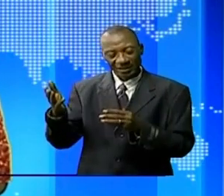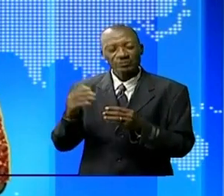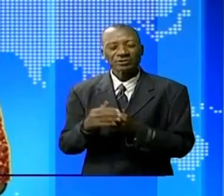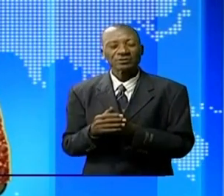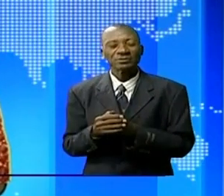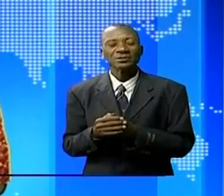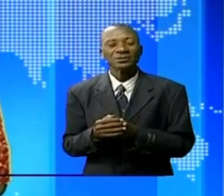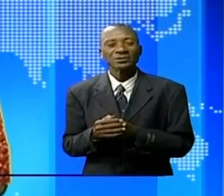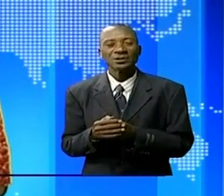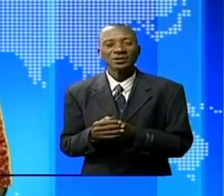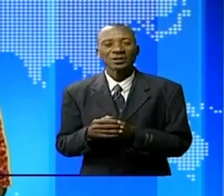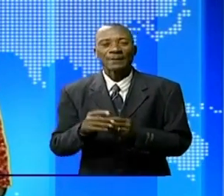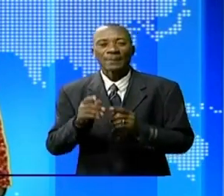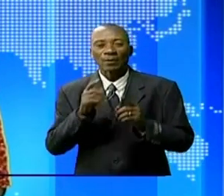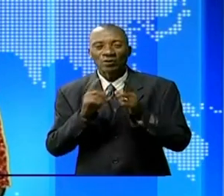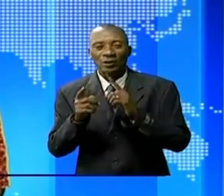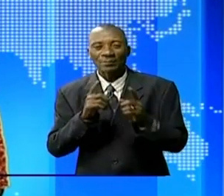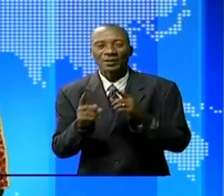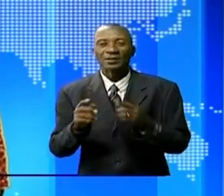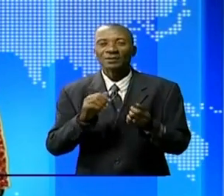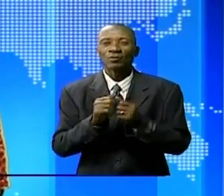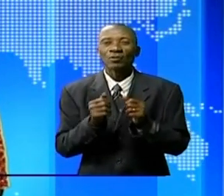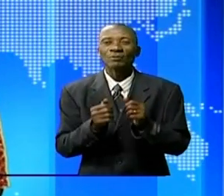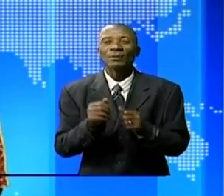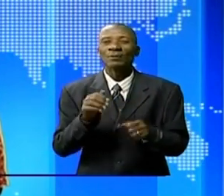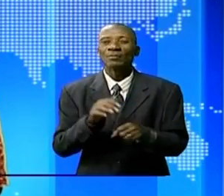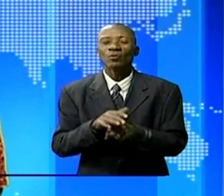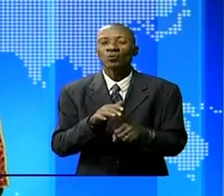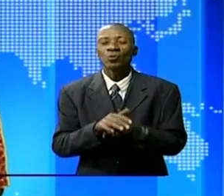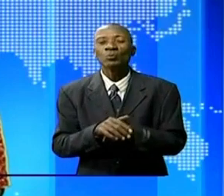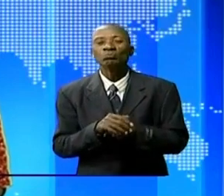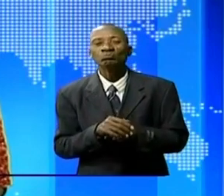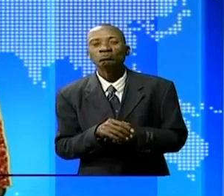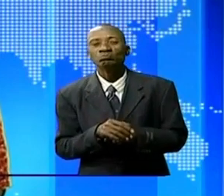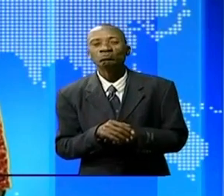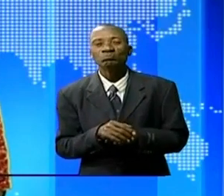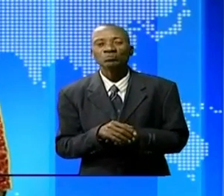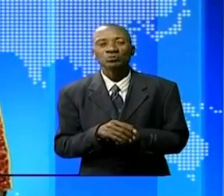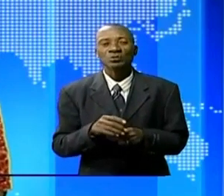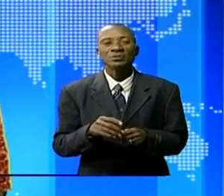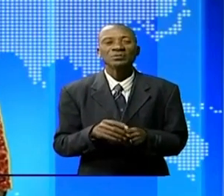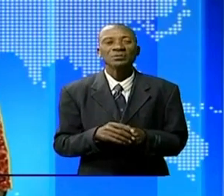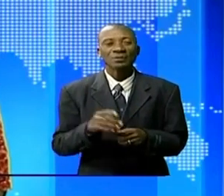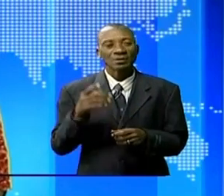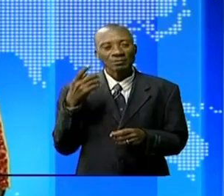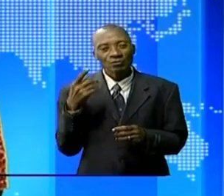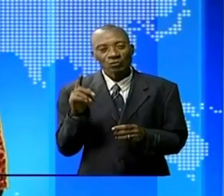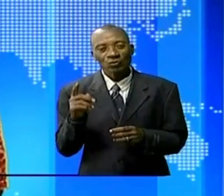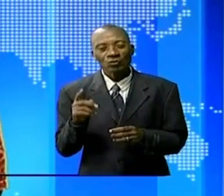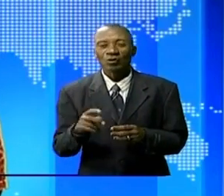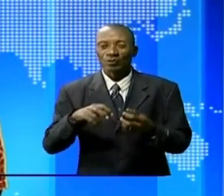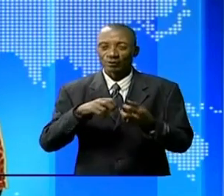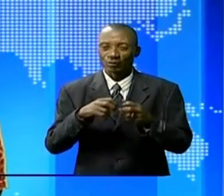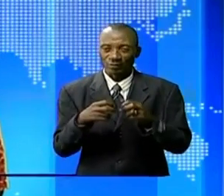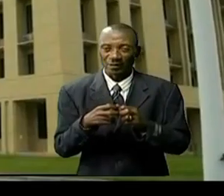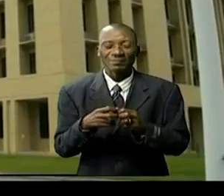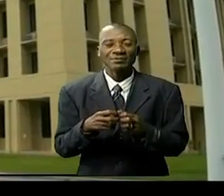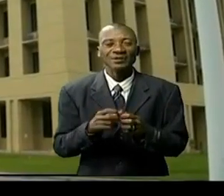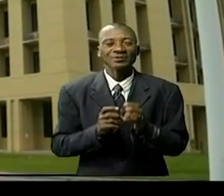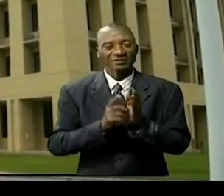experts sur le terrain pour la sensibilisation de tous au sujet de l'importance de st